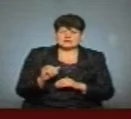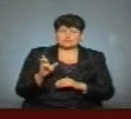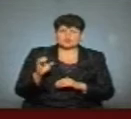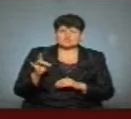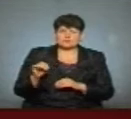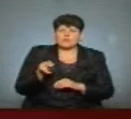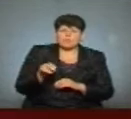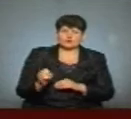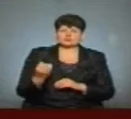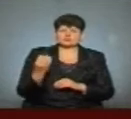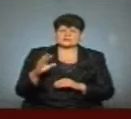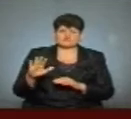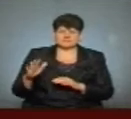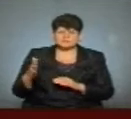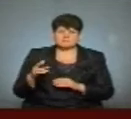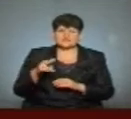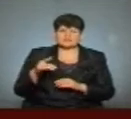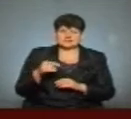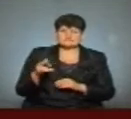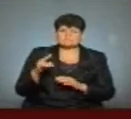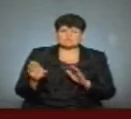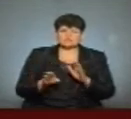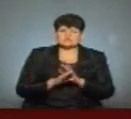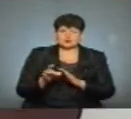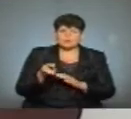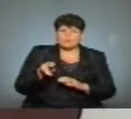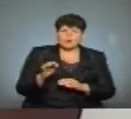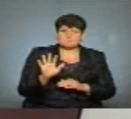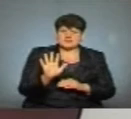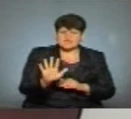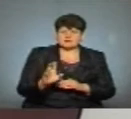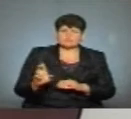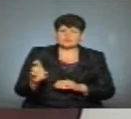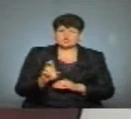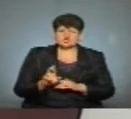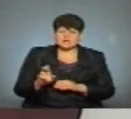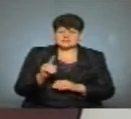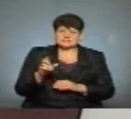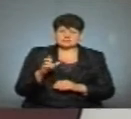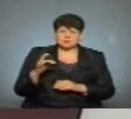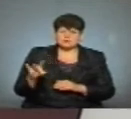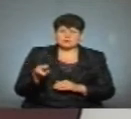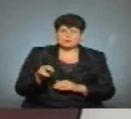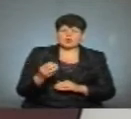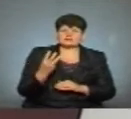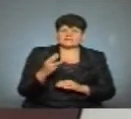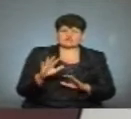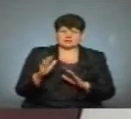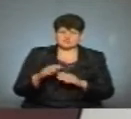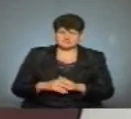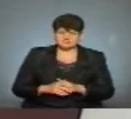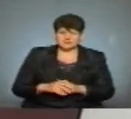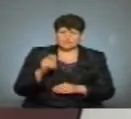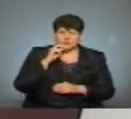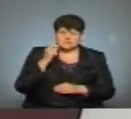Борщівському – по 14 випадків, Підгаєцькому та Підволочиському – по 5 і в Бережанському та Зборівському – по 3 випадки. В